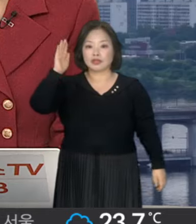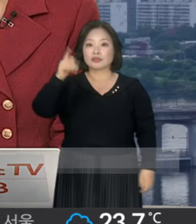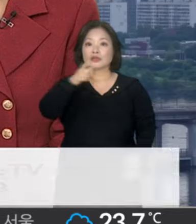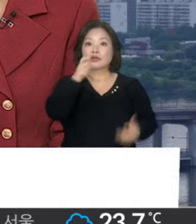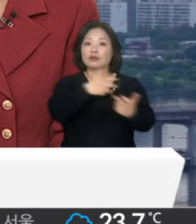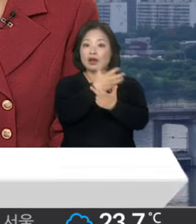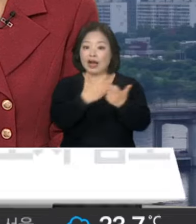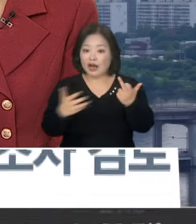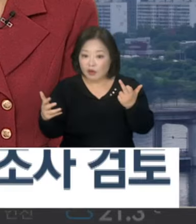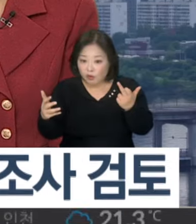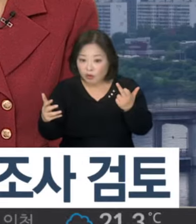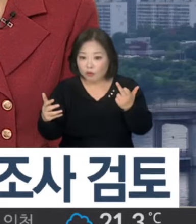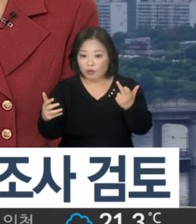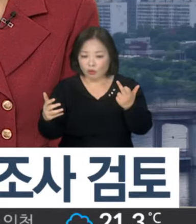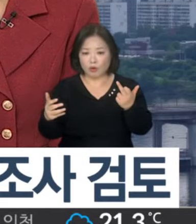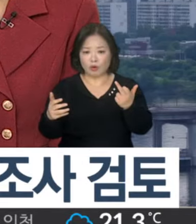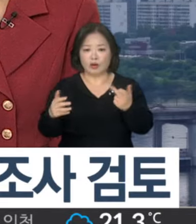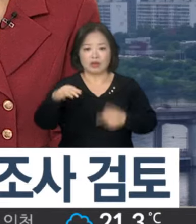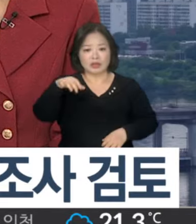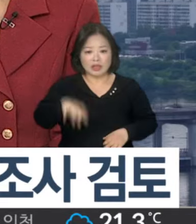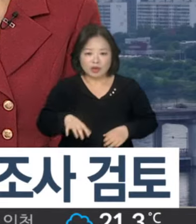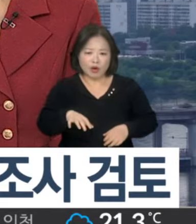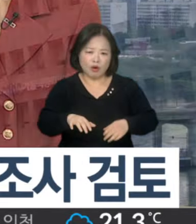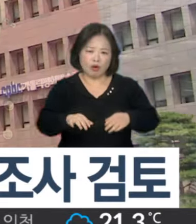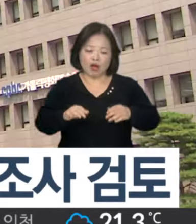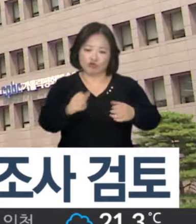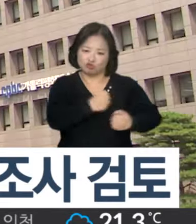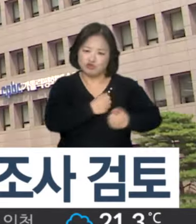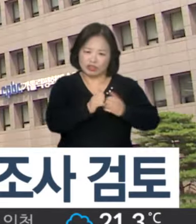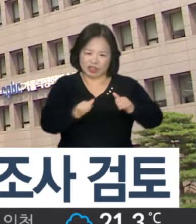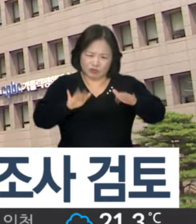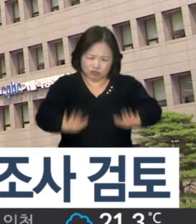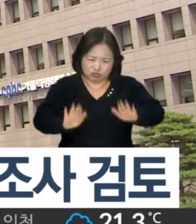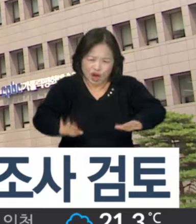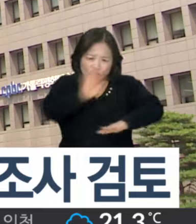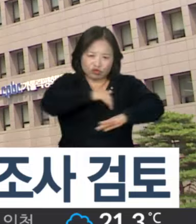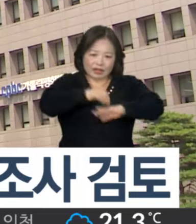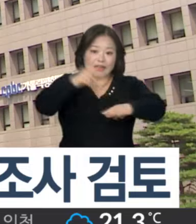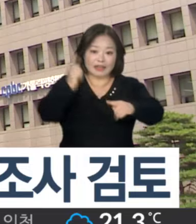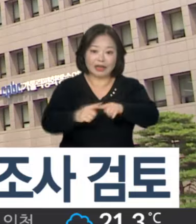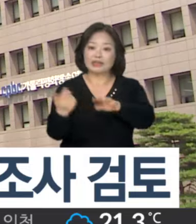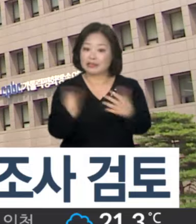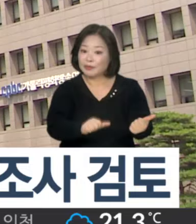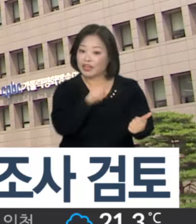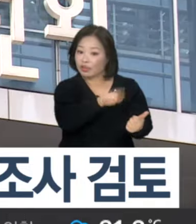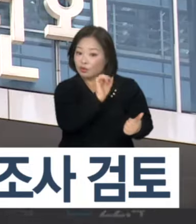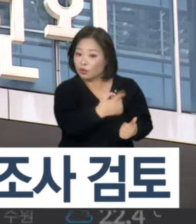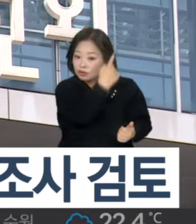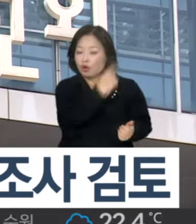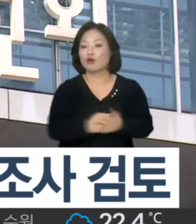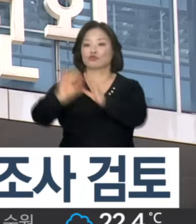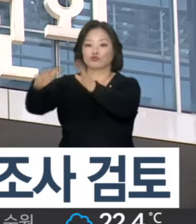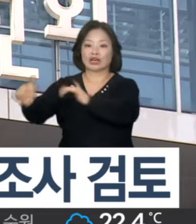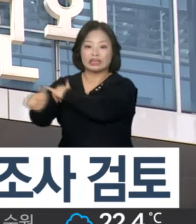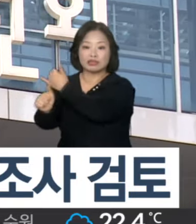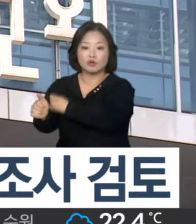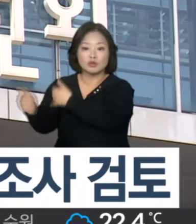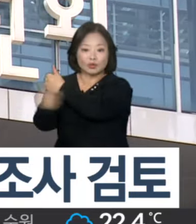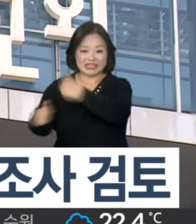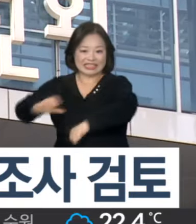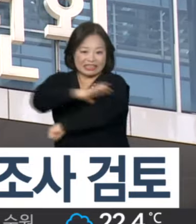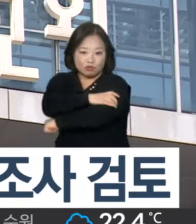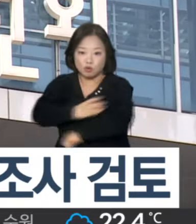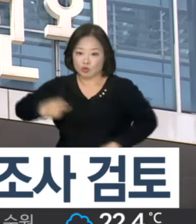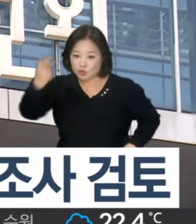예 이런 최근 인재 신병 교육대에서 훈련병이 군기 훈련을 받다 사망한 사건과 관련해 국가 인권위원회가 직권